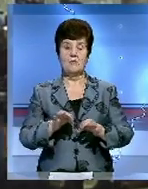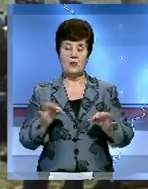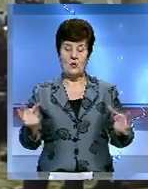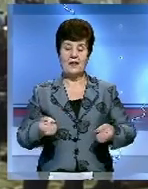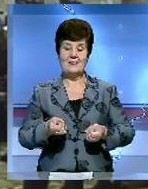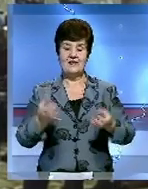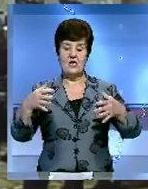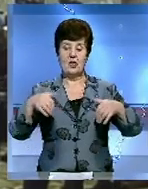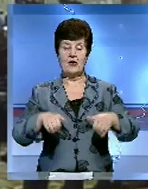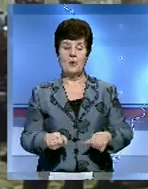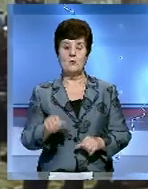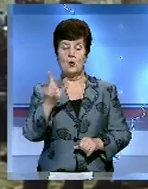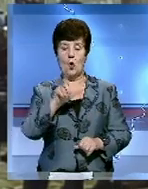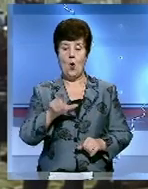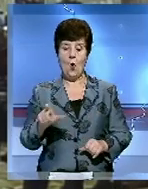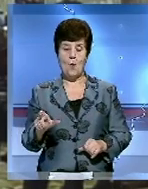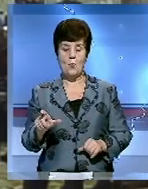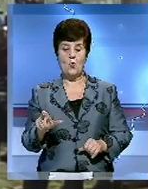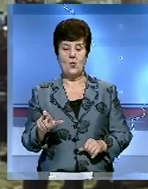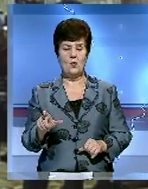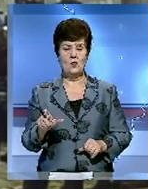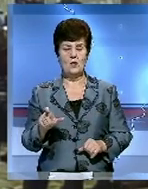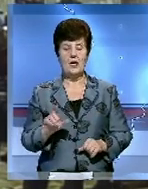Drepturilor Omului în întreaga lume.